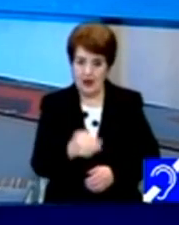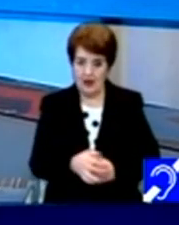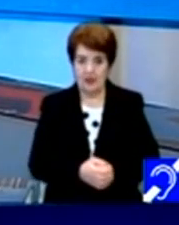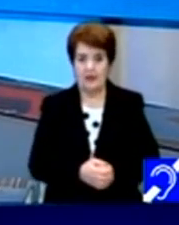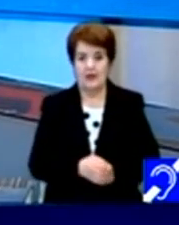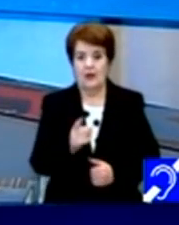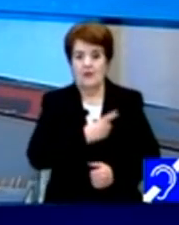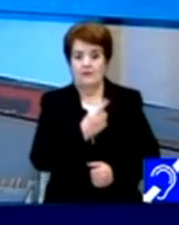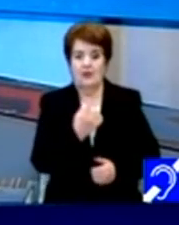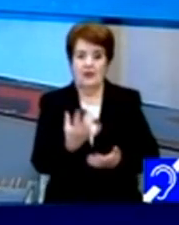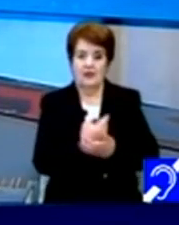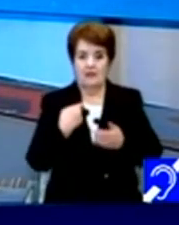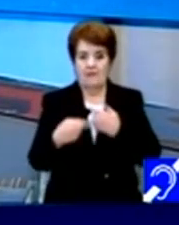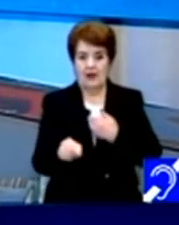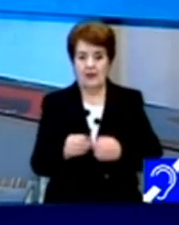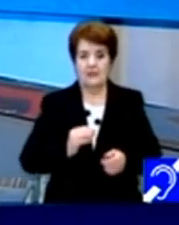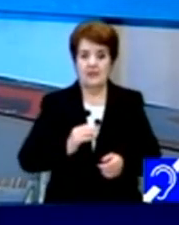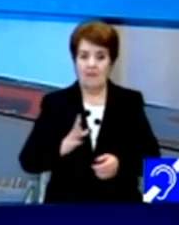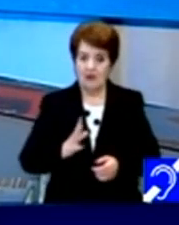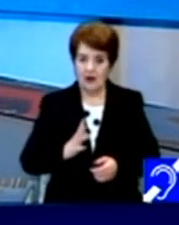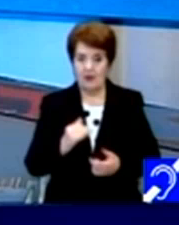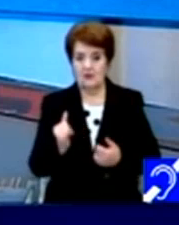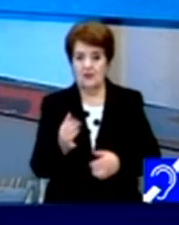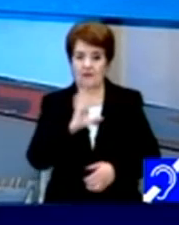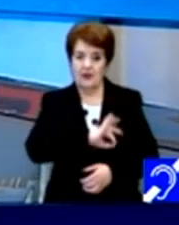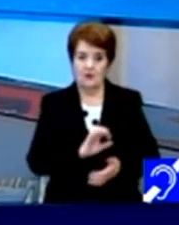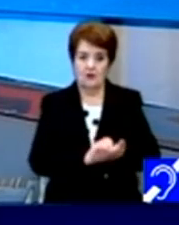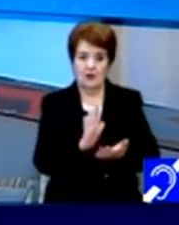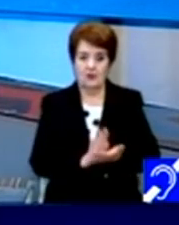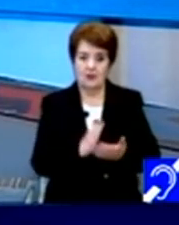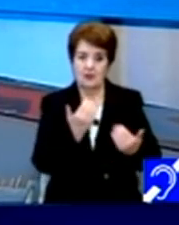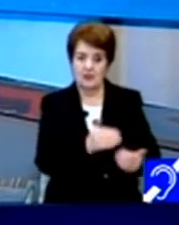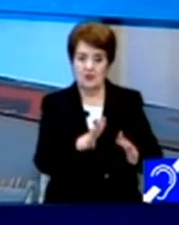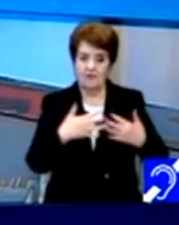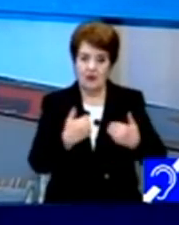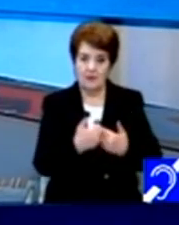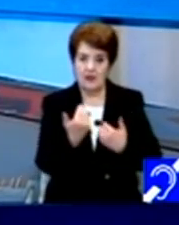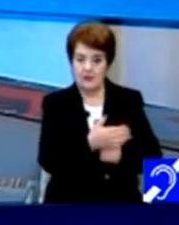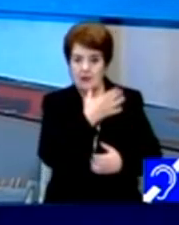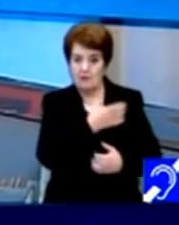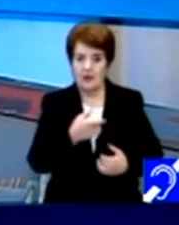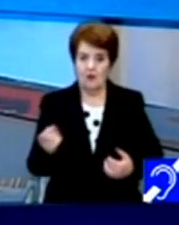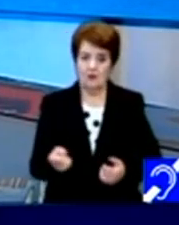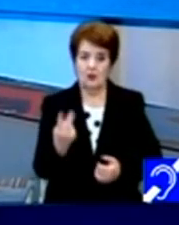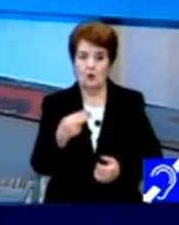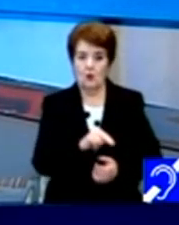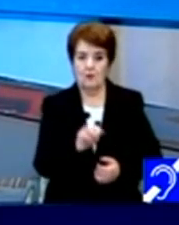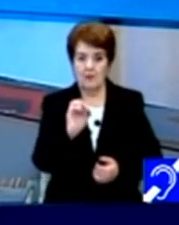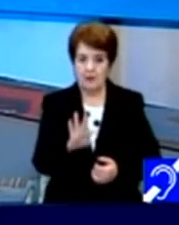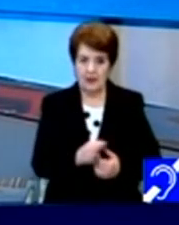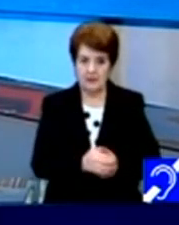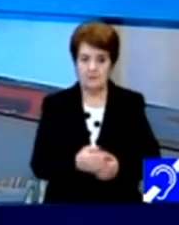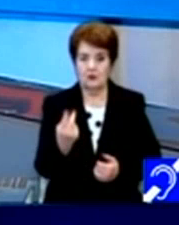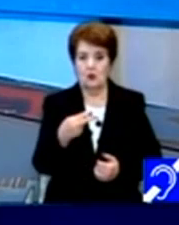Inspectorii ANI au găsit o diferență între averea dobândită și veniturile înregistrate de el și familia sa în perioada decembrie